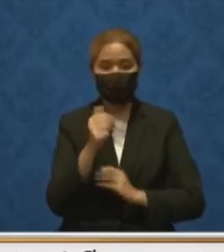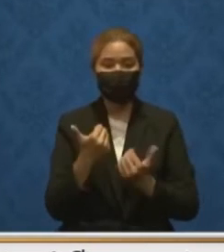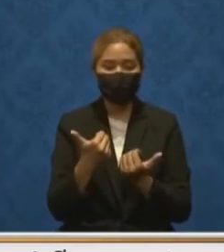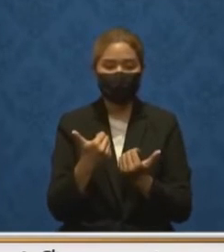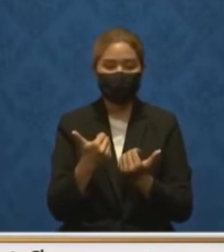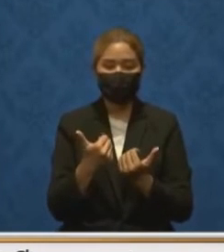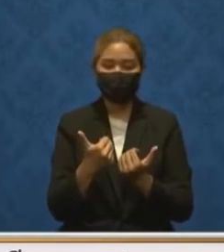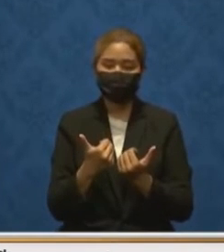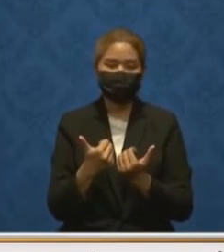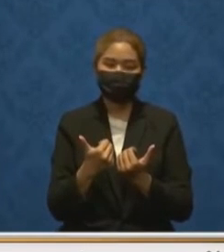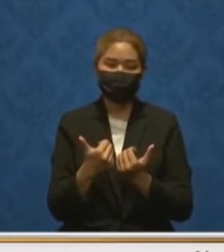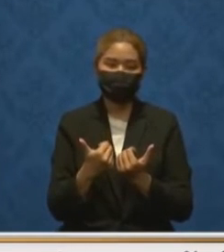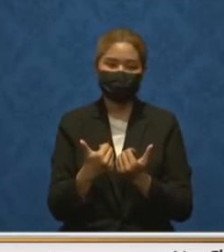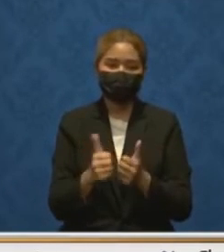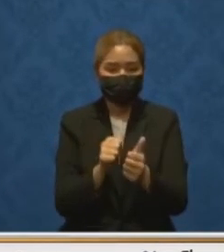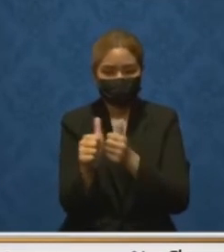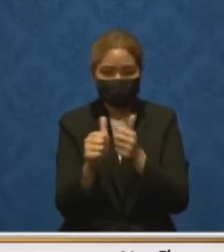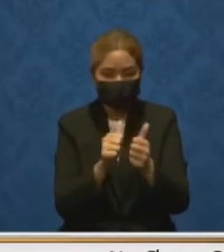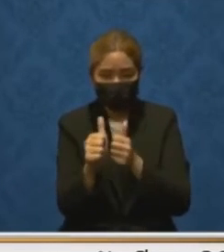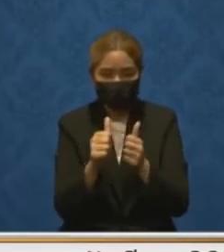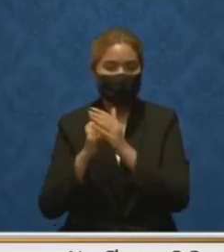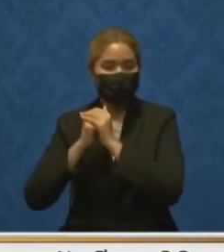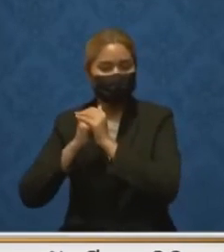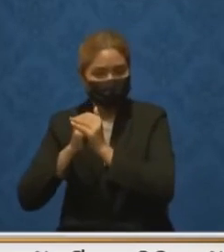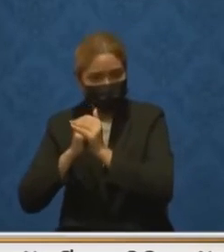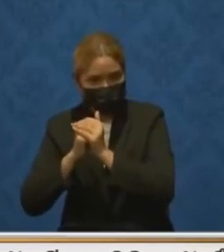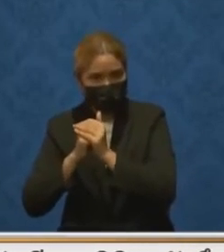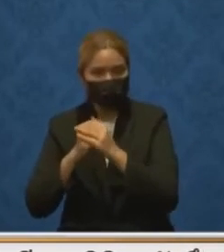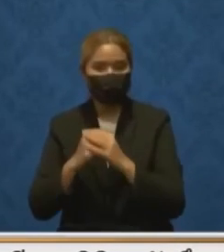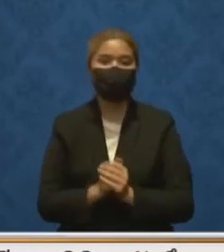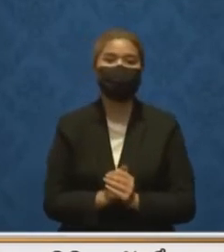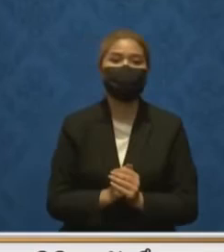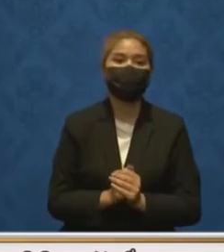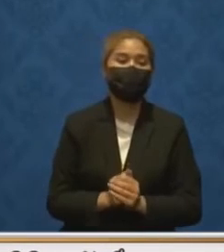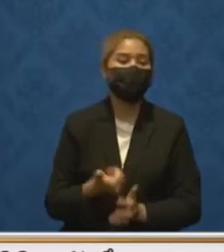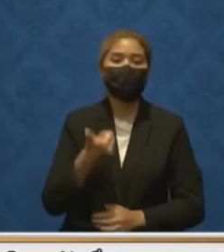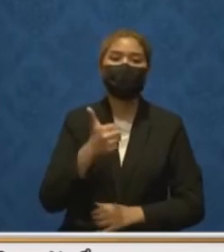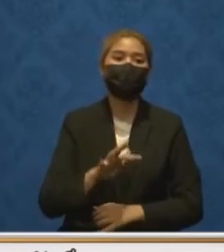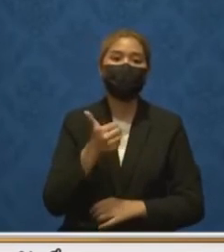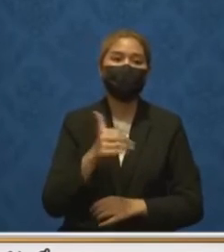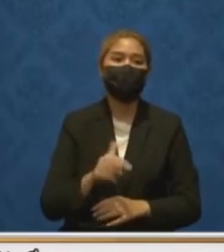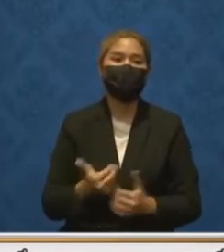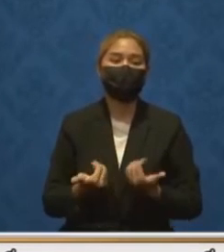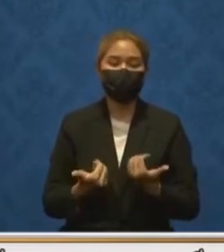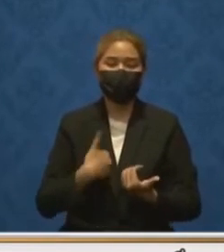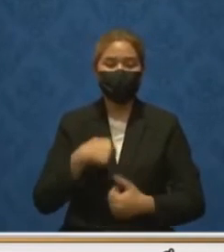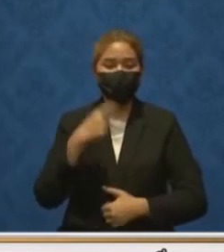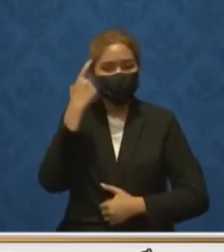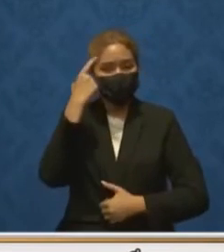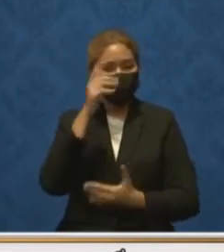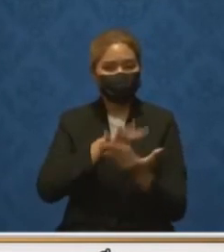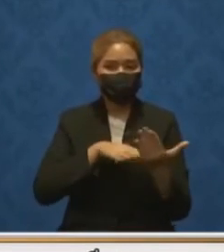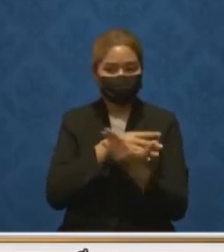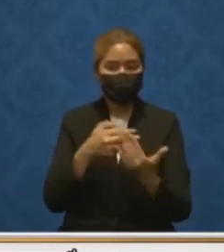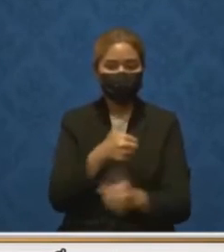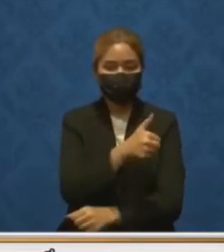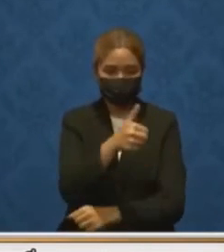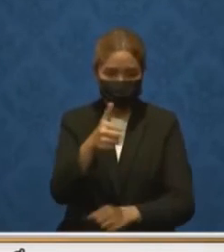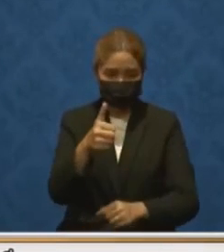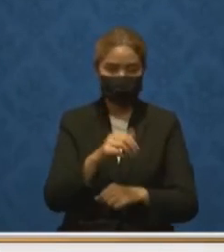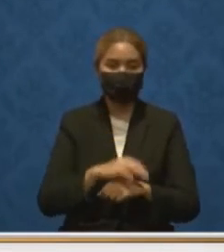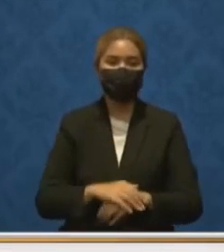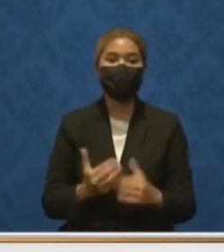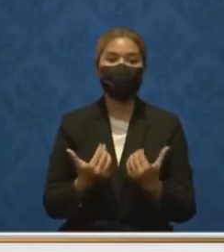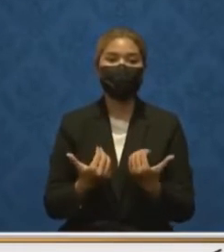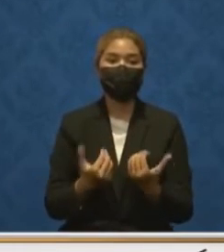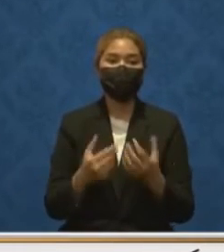ได้ผมกขออนุญาตทจะกราบเรีนว่าทั้งหมดนี้เป็นคามปลดฐนาดีของท่านนะครับแต่ว่า